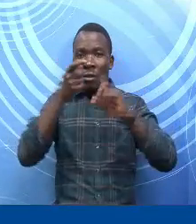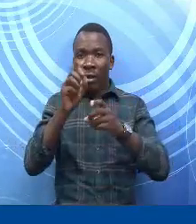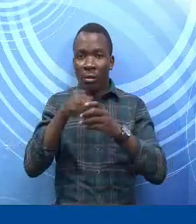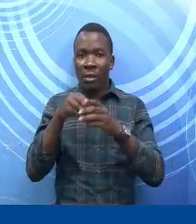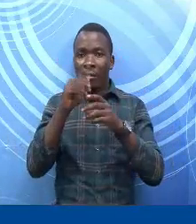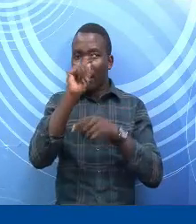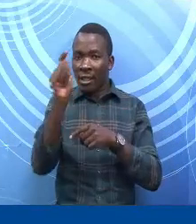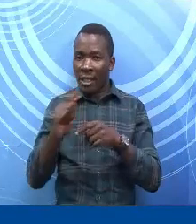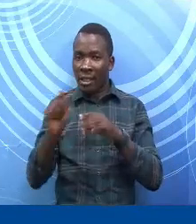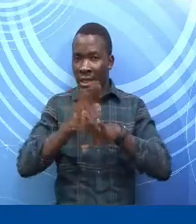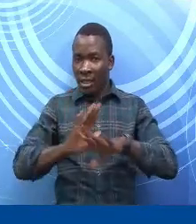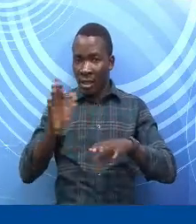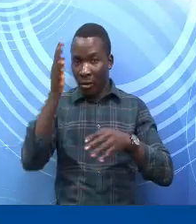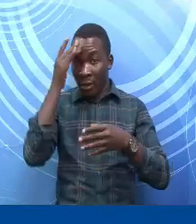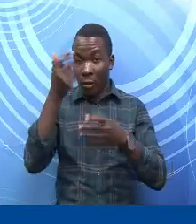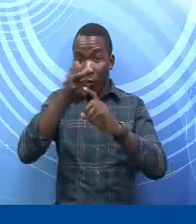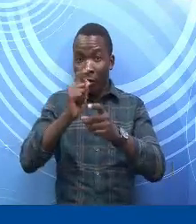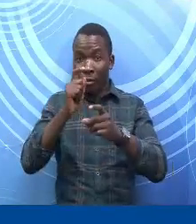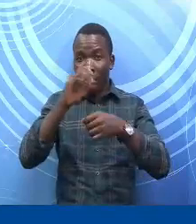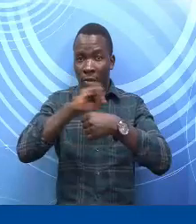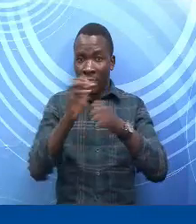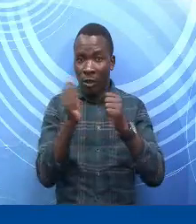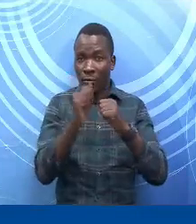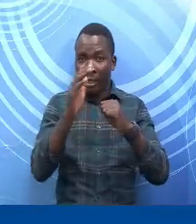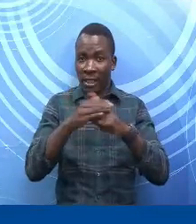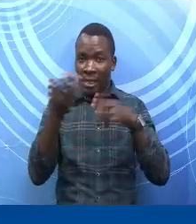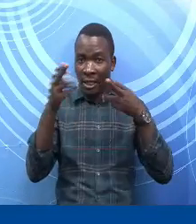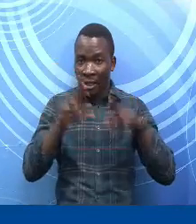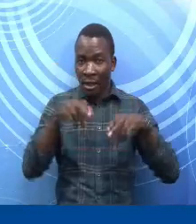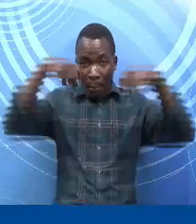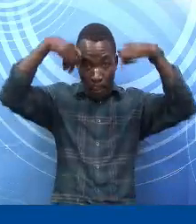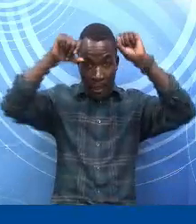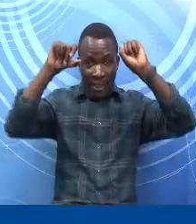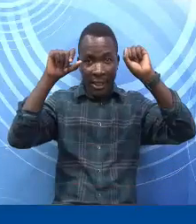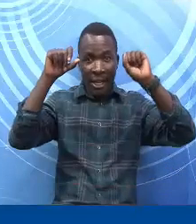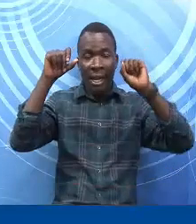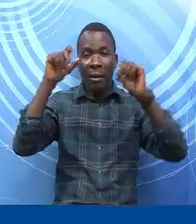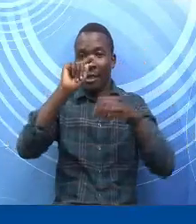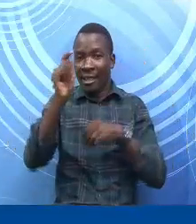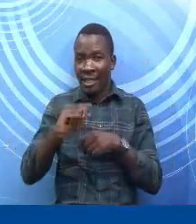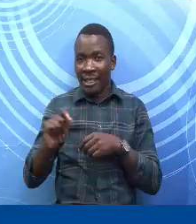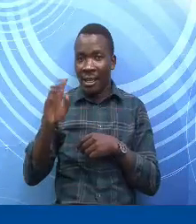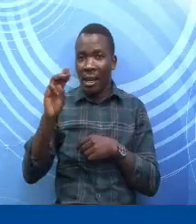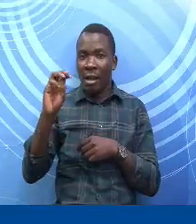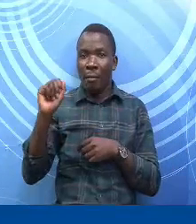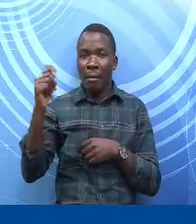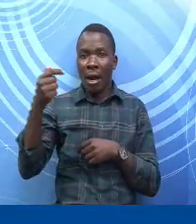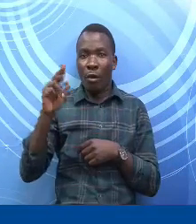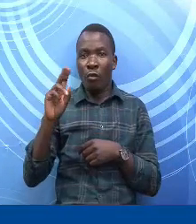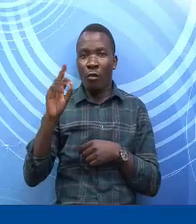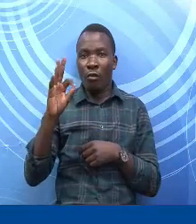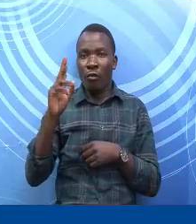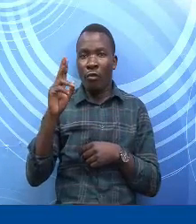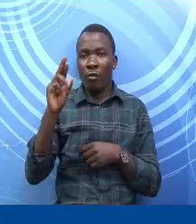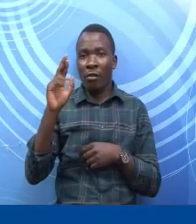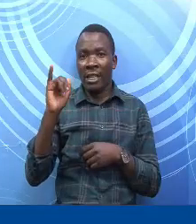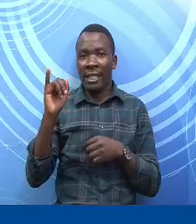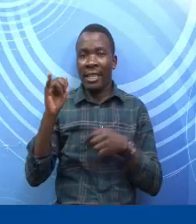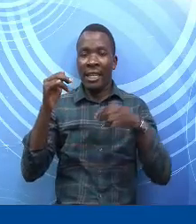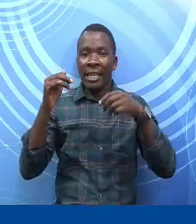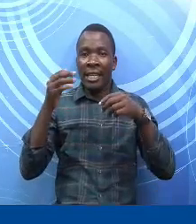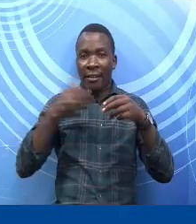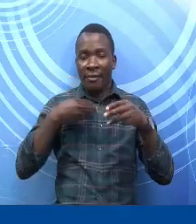cya COVID-19 cyakwaduka, Perezida Magufuli ntiyahwemye kugaragaza impungenge ku bintu bituruka mu mahanga ndetse